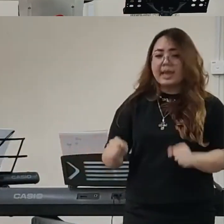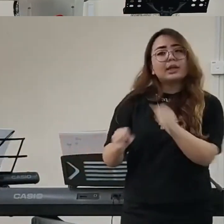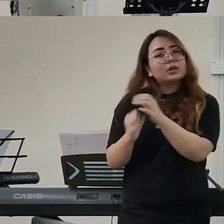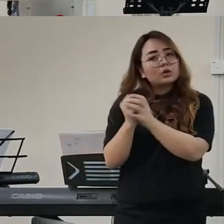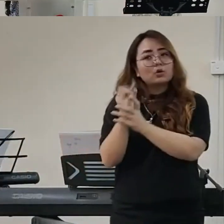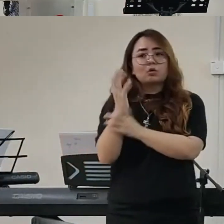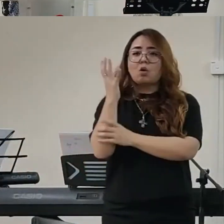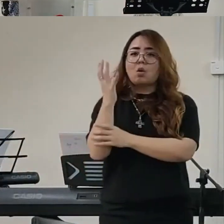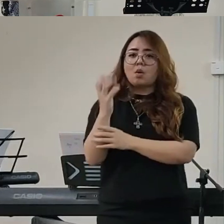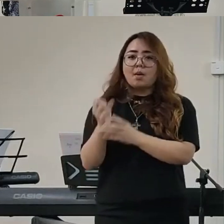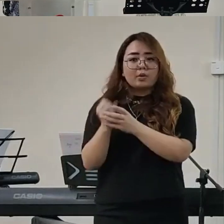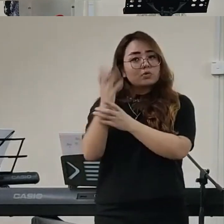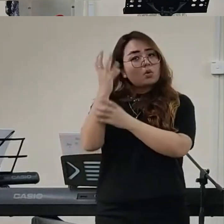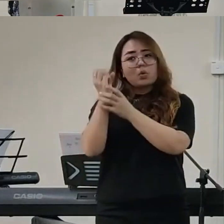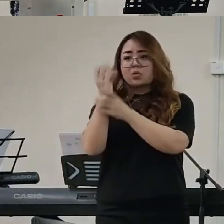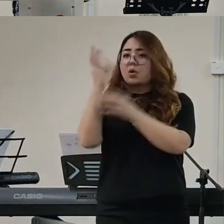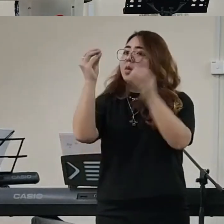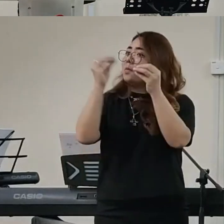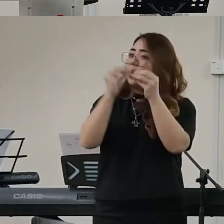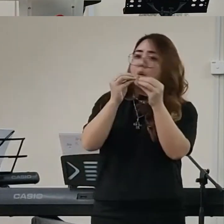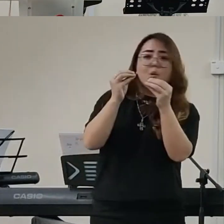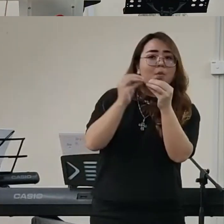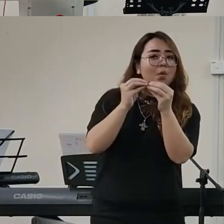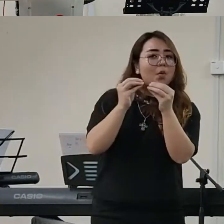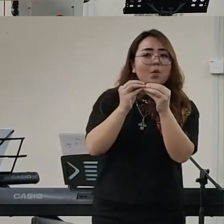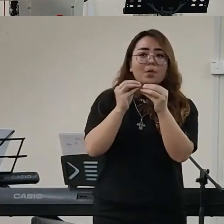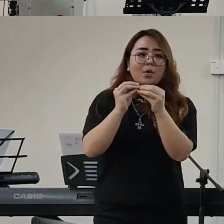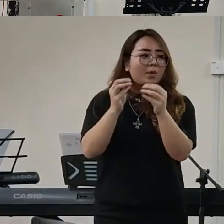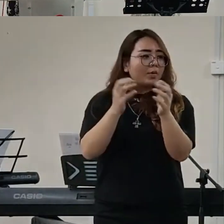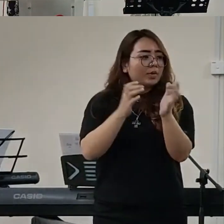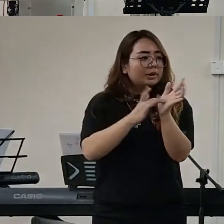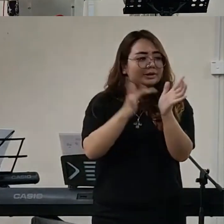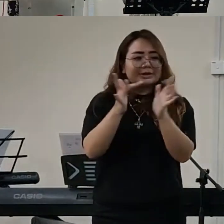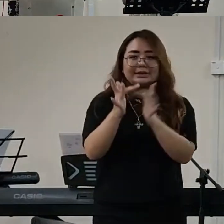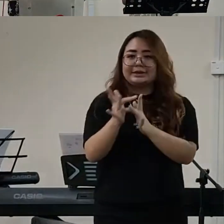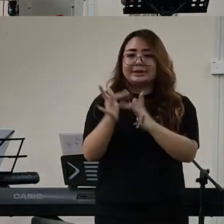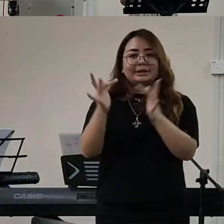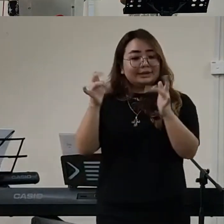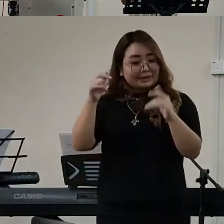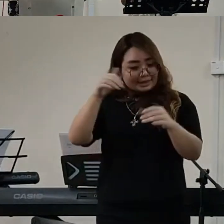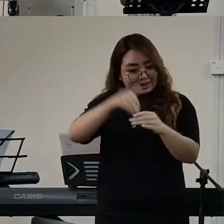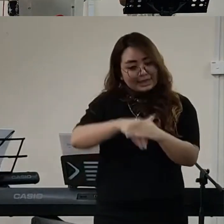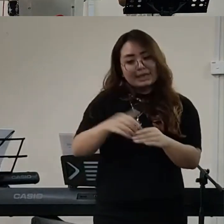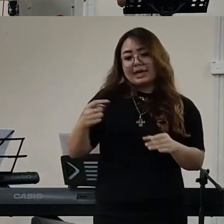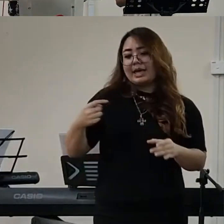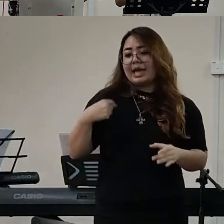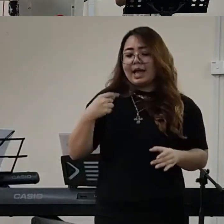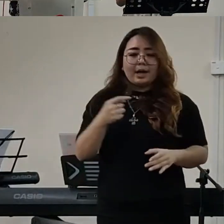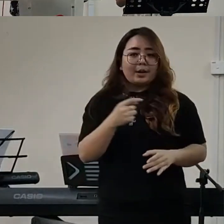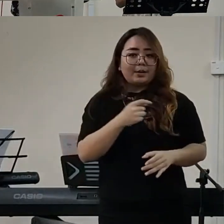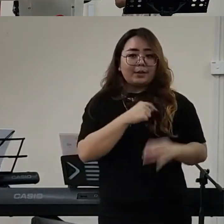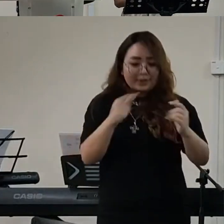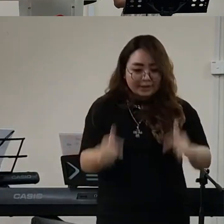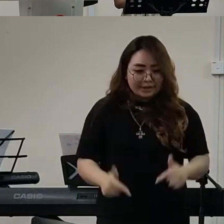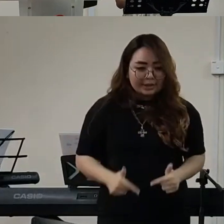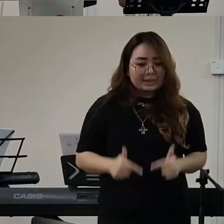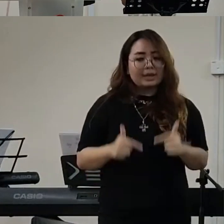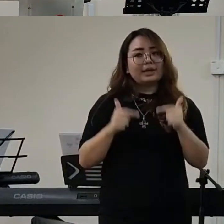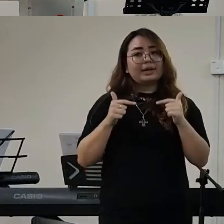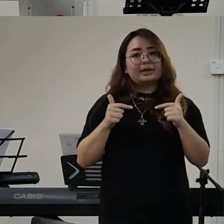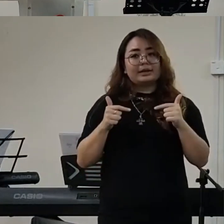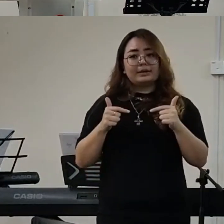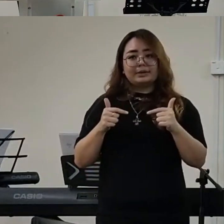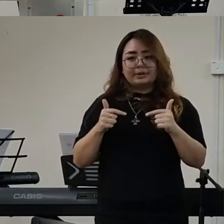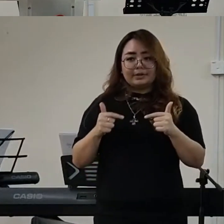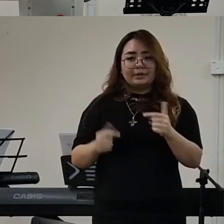是羊群，我们是羊群，我们需要就是被牧养，然后呢，可是我们成长过后呢，我们不可能一直停留成为一个